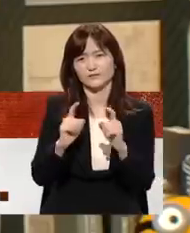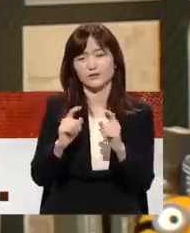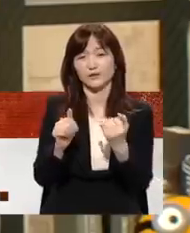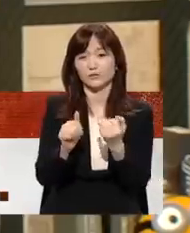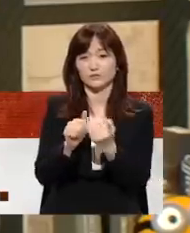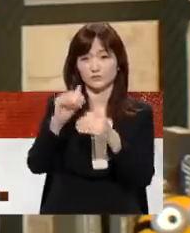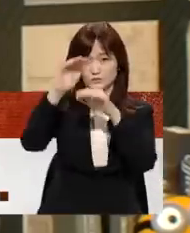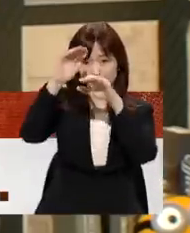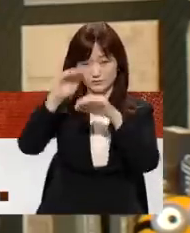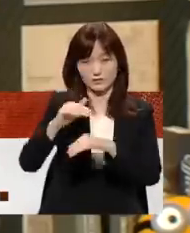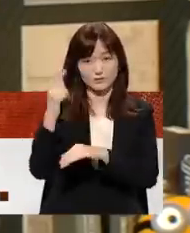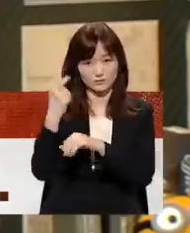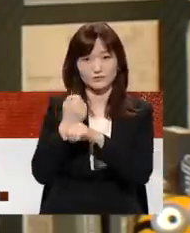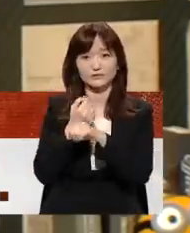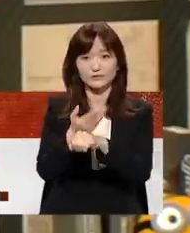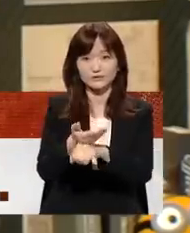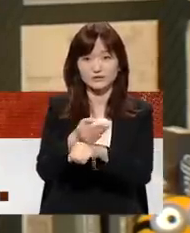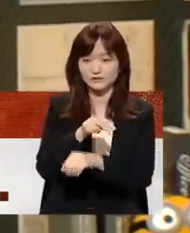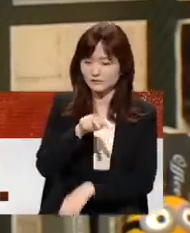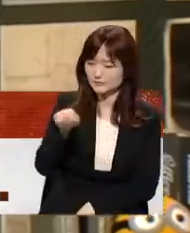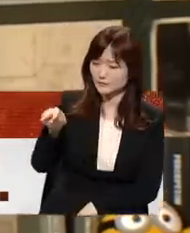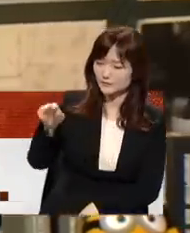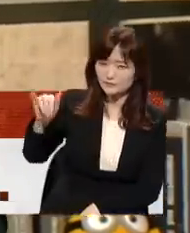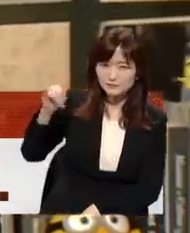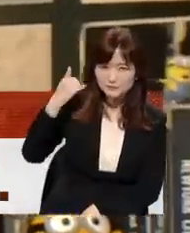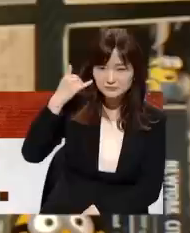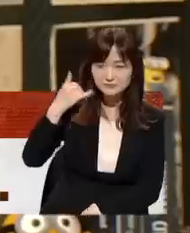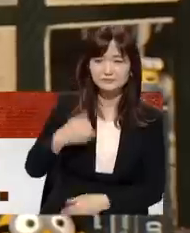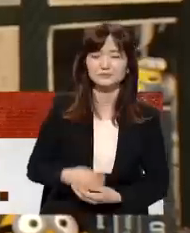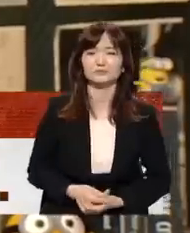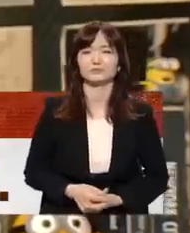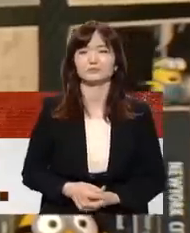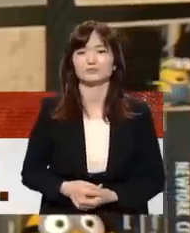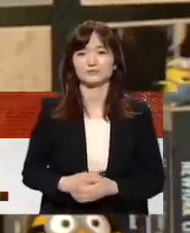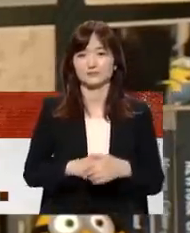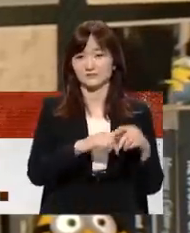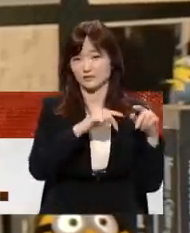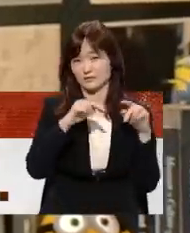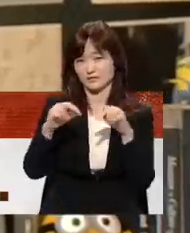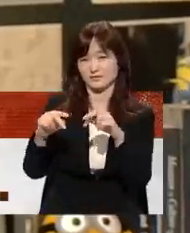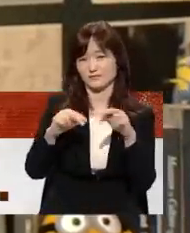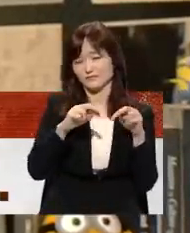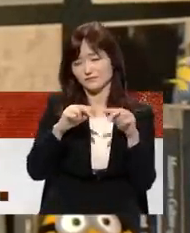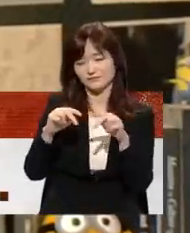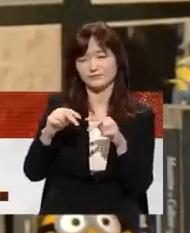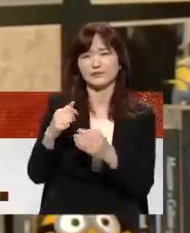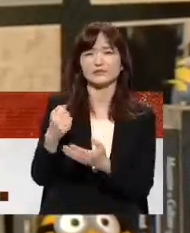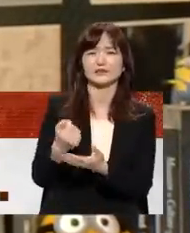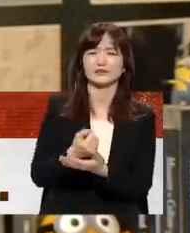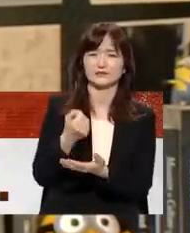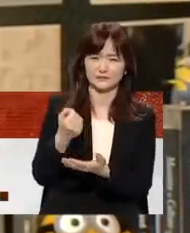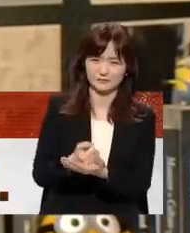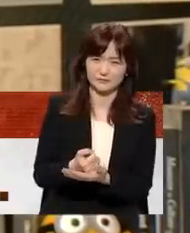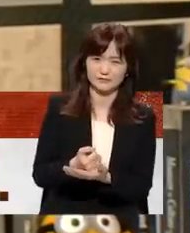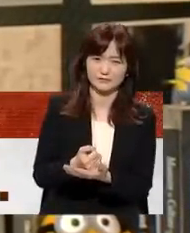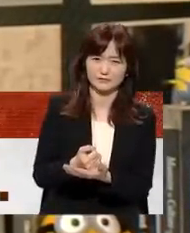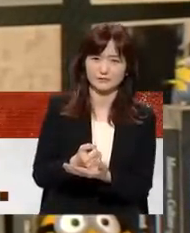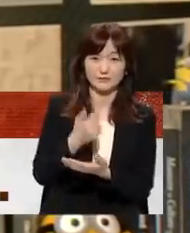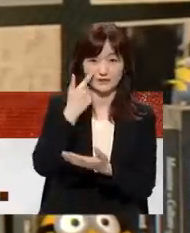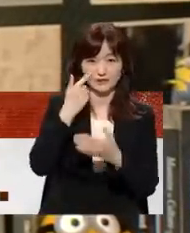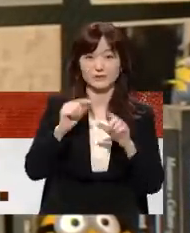사연 전해드렸었는데 그걸 보고 연락을 주셨더라고요. 아, 그런 분쟁이 있는 게 너무 안타까우셨답니다.